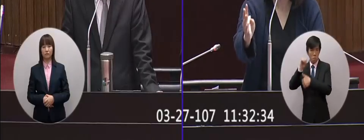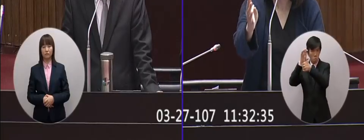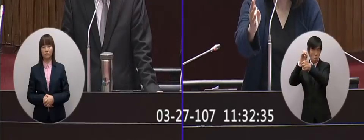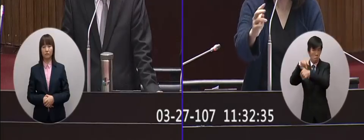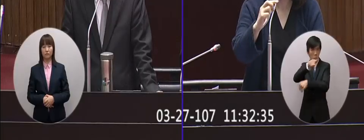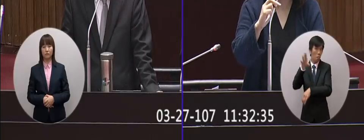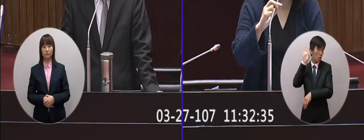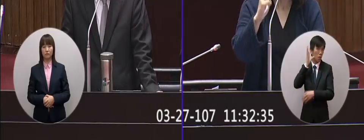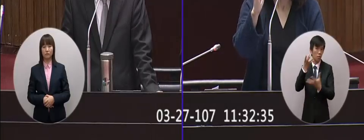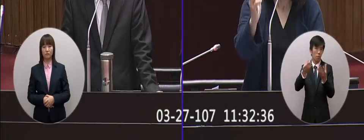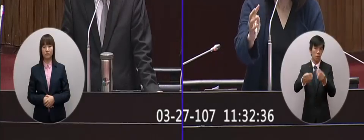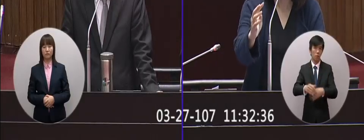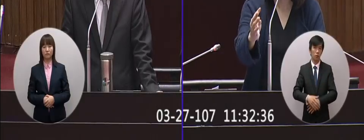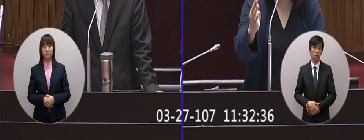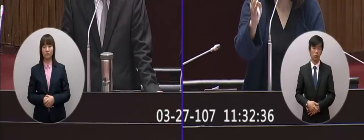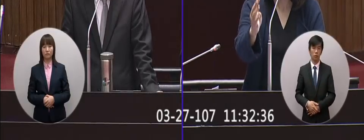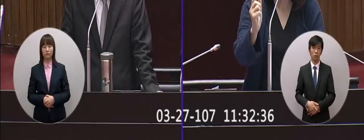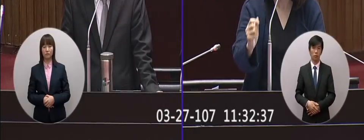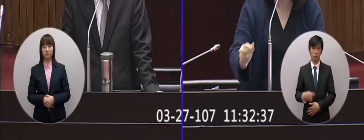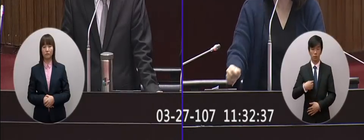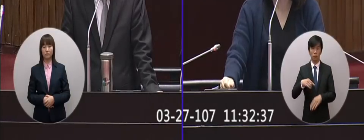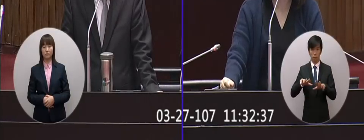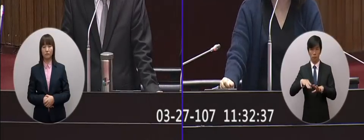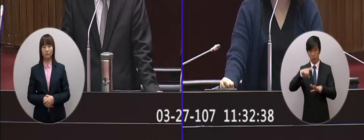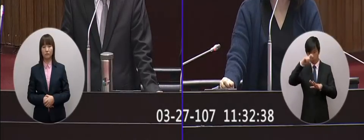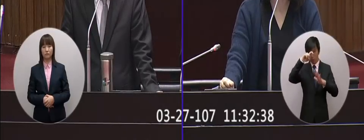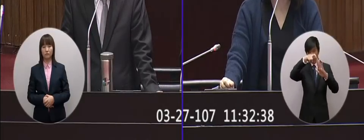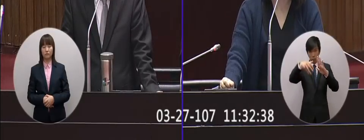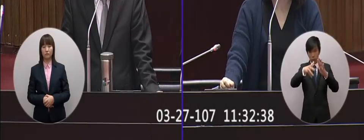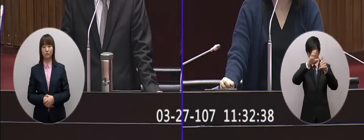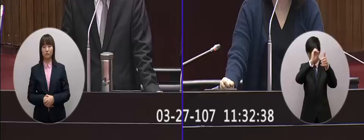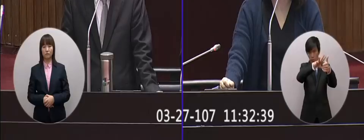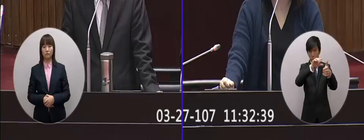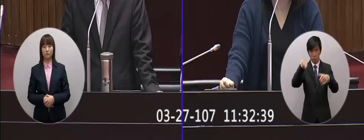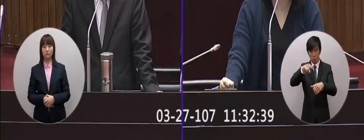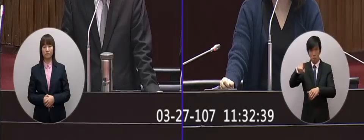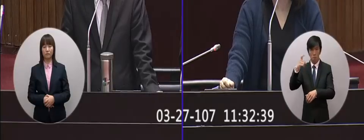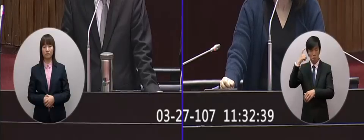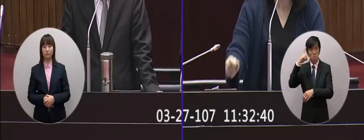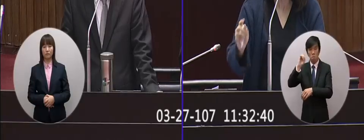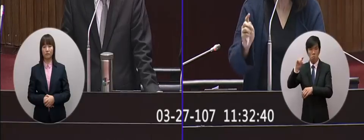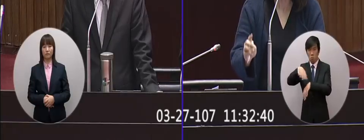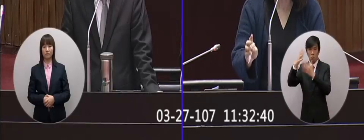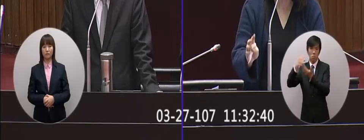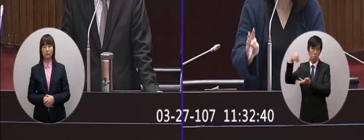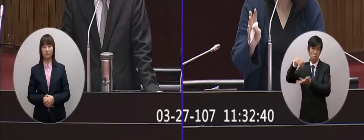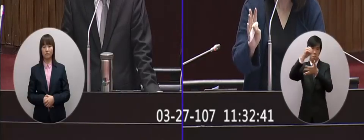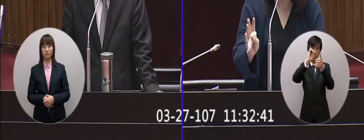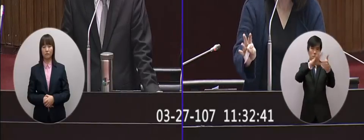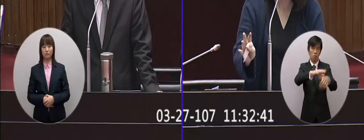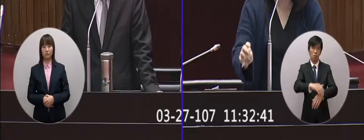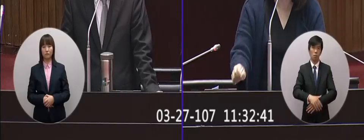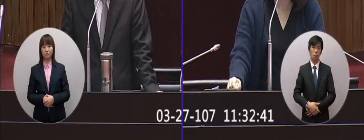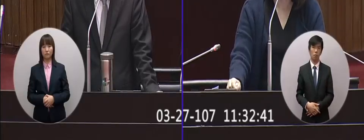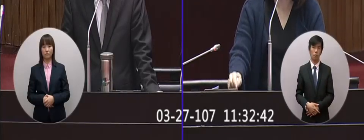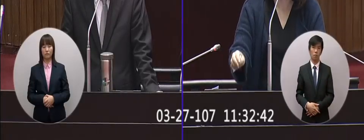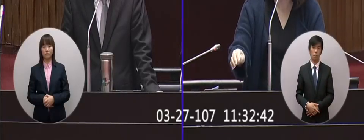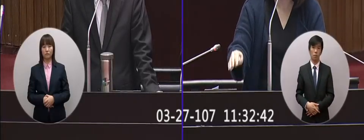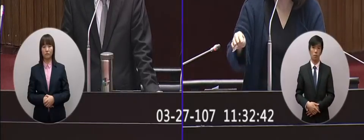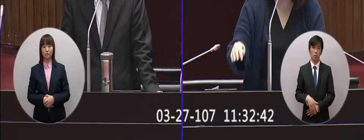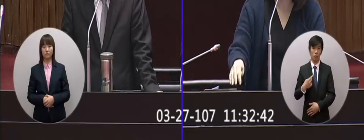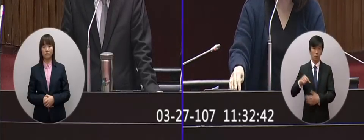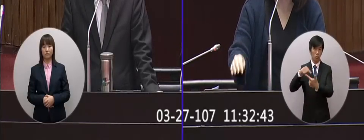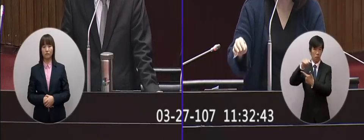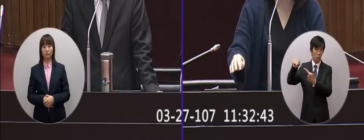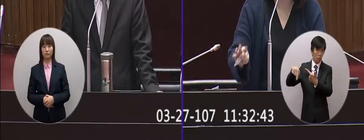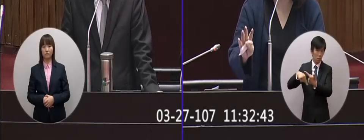要跟院长提出他们的这样的一个声音跟说法。而这样的六点其